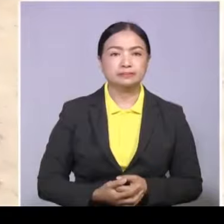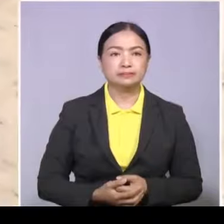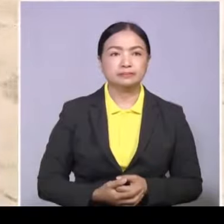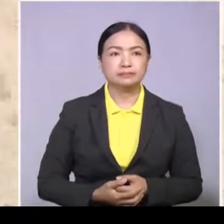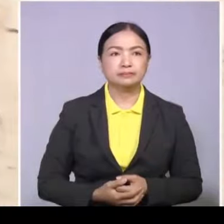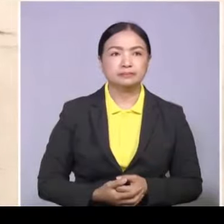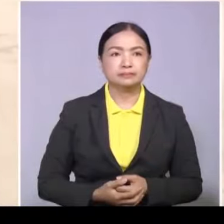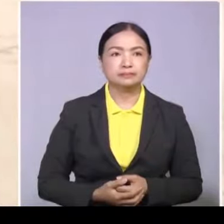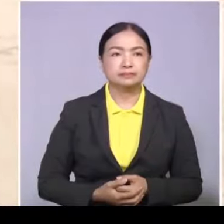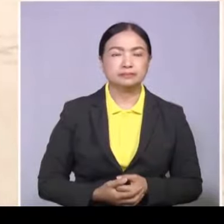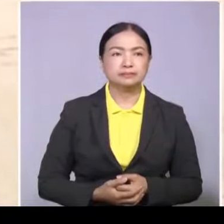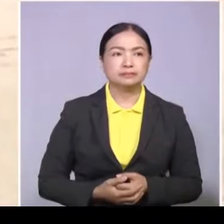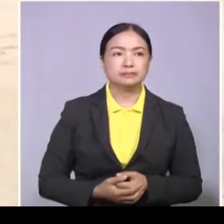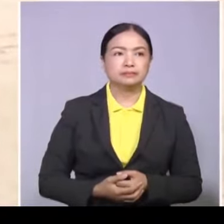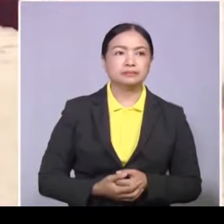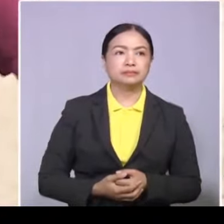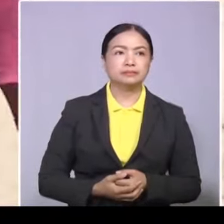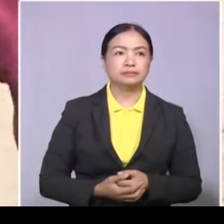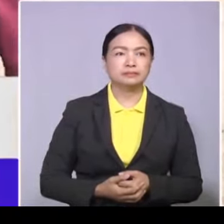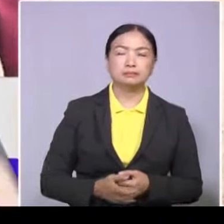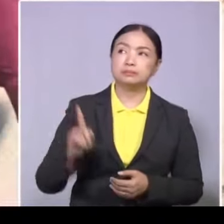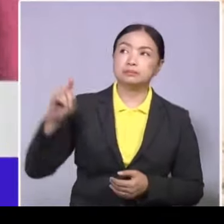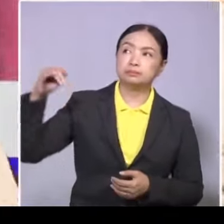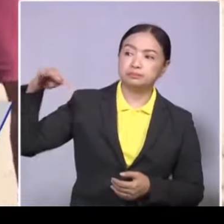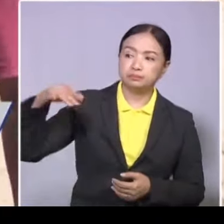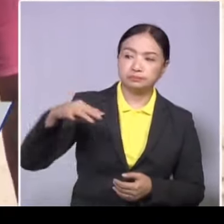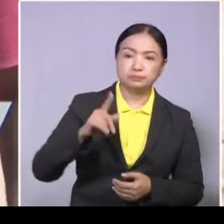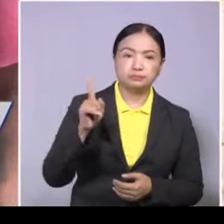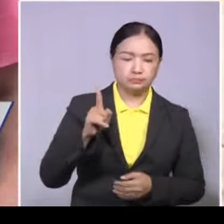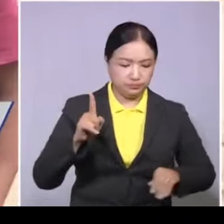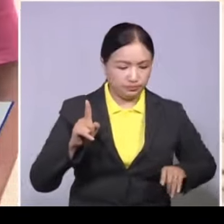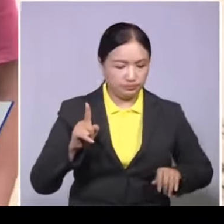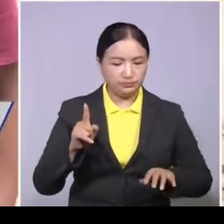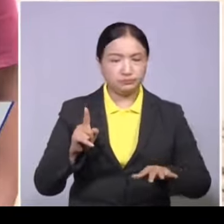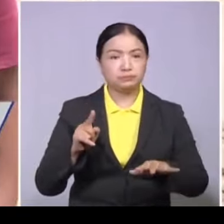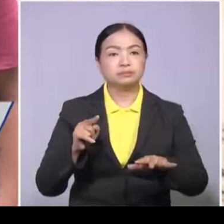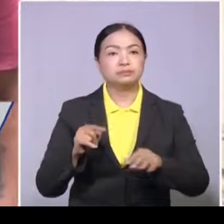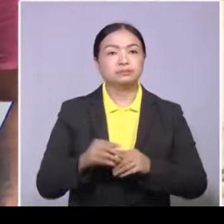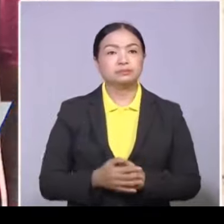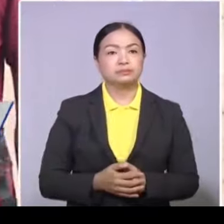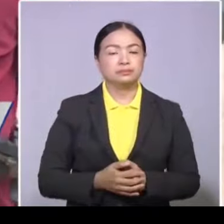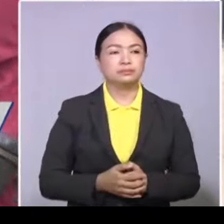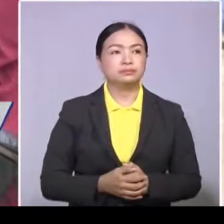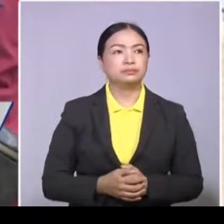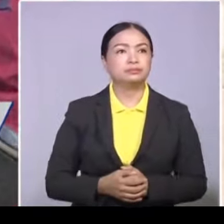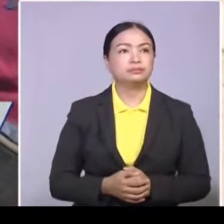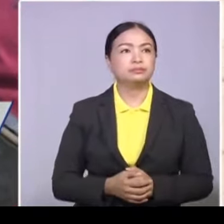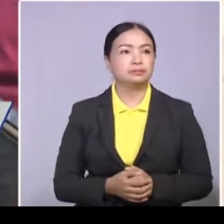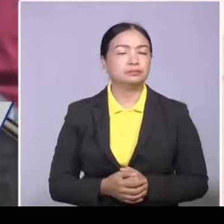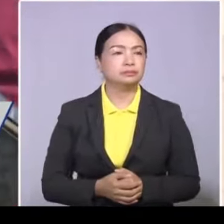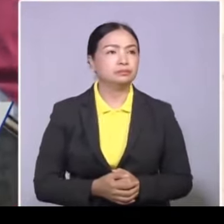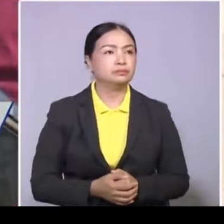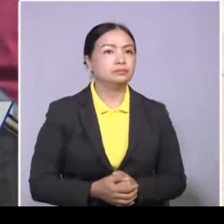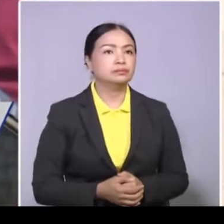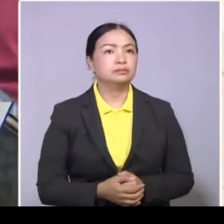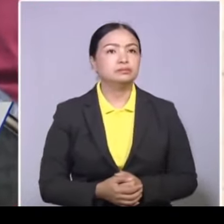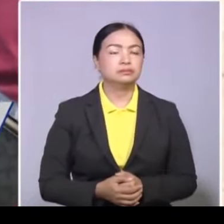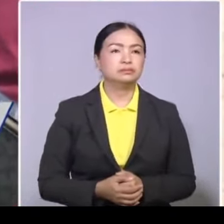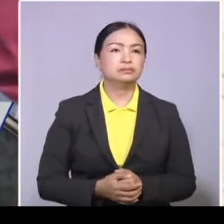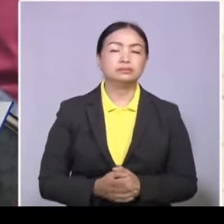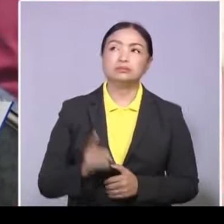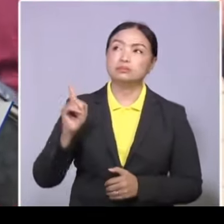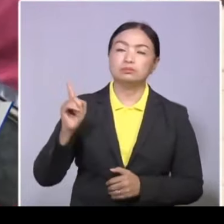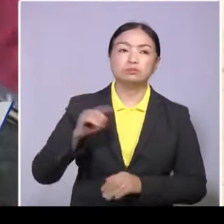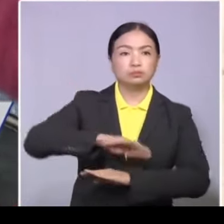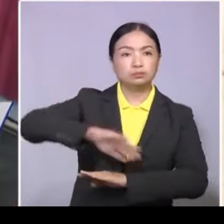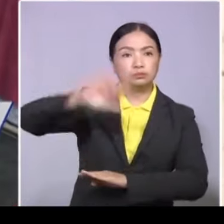มาทางด้านล่างแล้วก็ทางด้านบนนี้ หมายถึงว่าที่มาจากน้ำตกแล้วก็จากภูเขา ใช่ใ